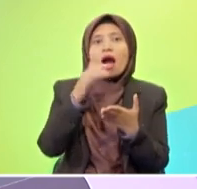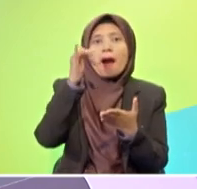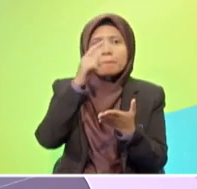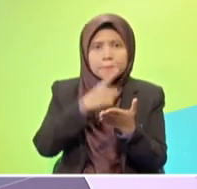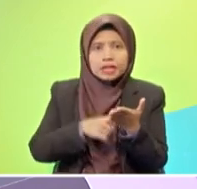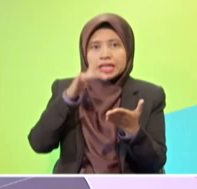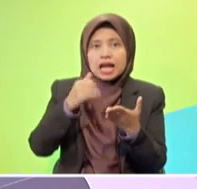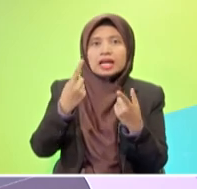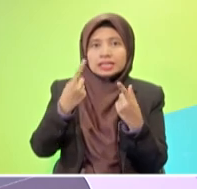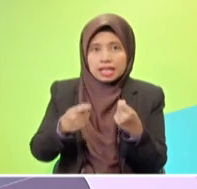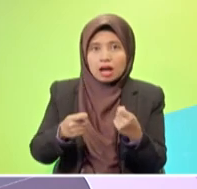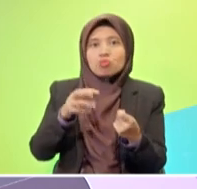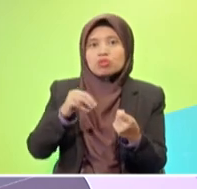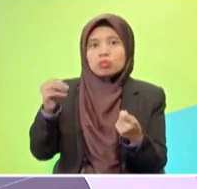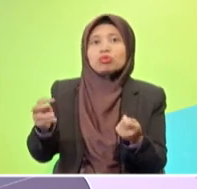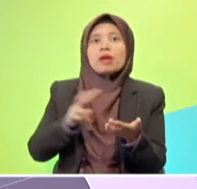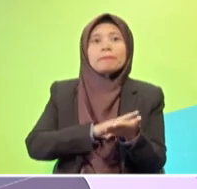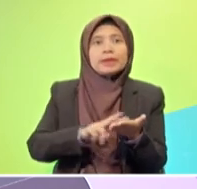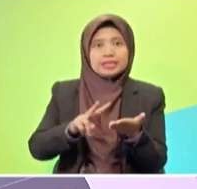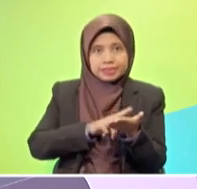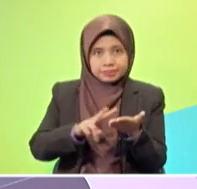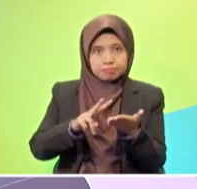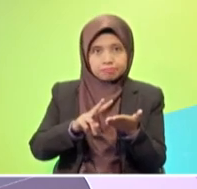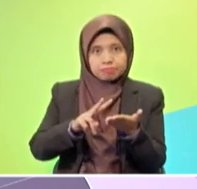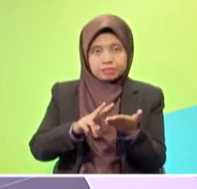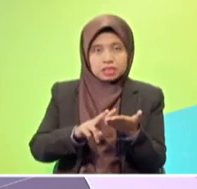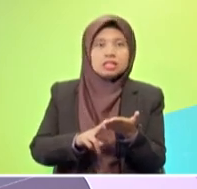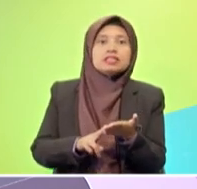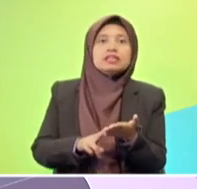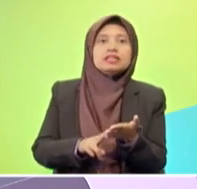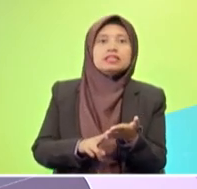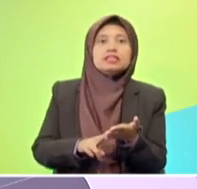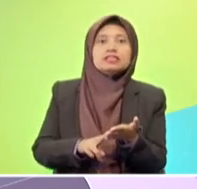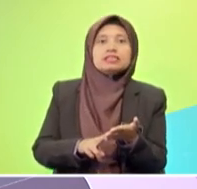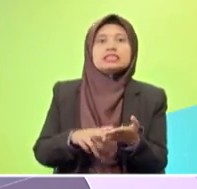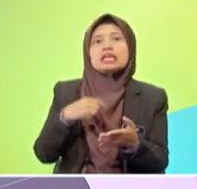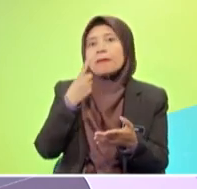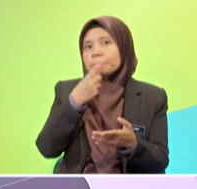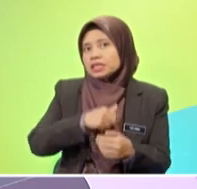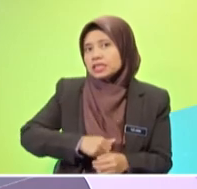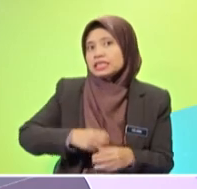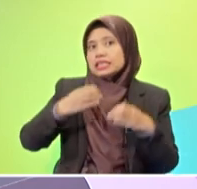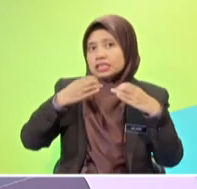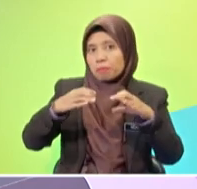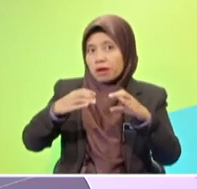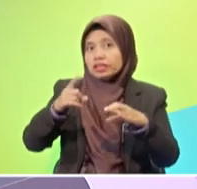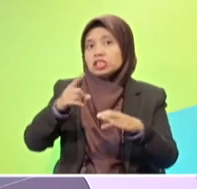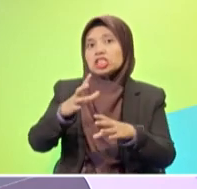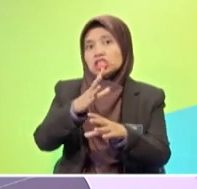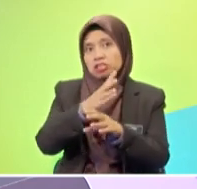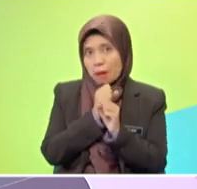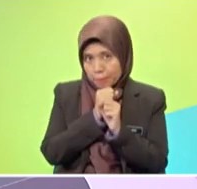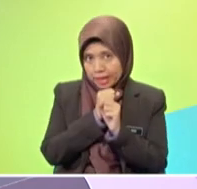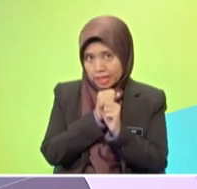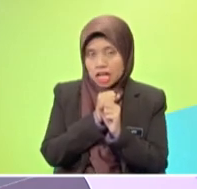dan kita masih lagi dalam orang Kata siapa cepat dapat jadi kita tidak dengar Siapa yang